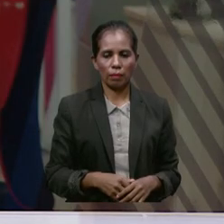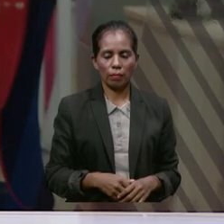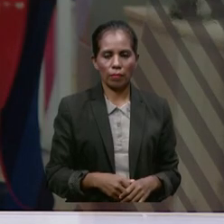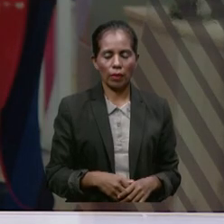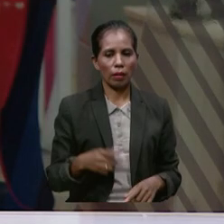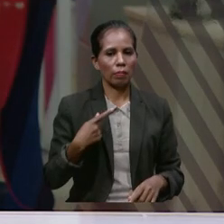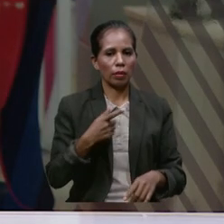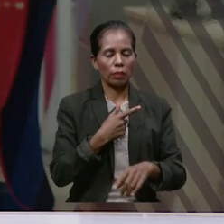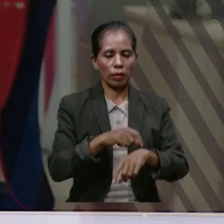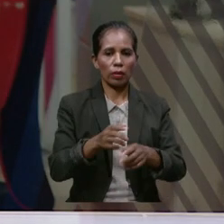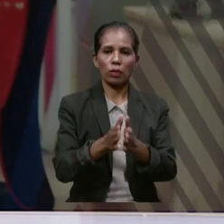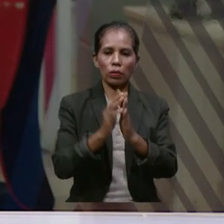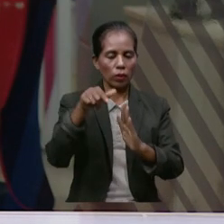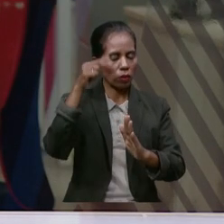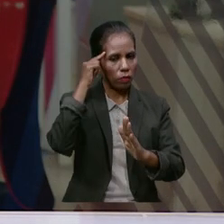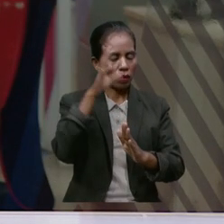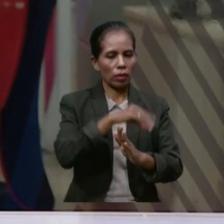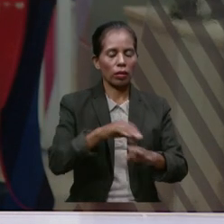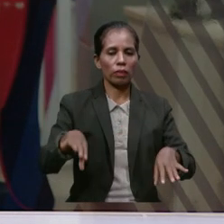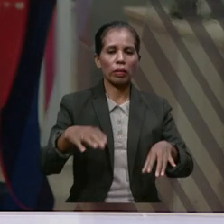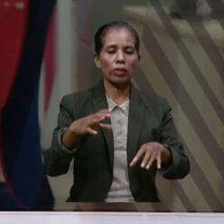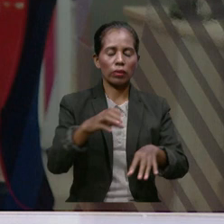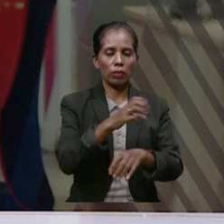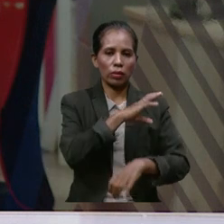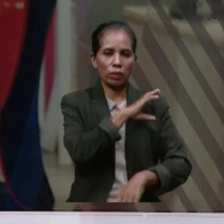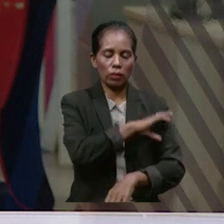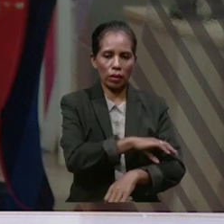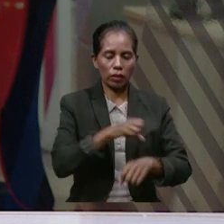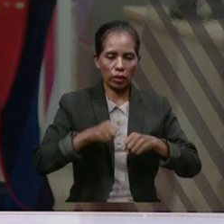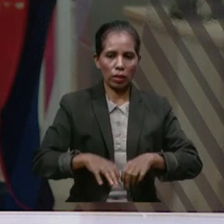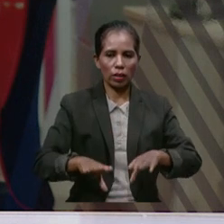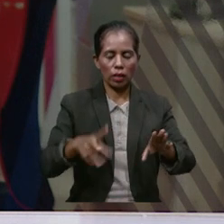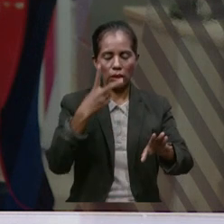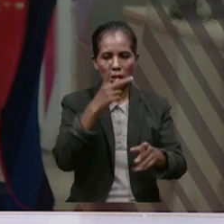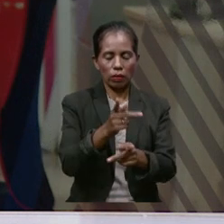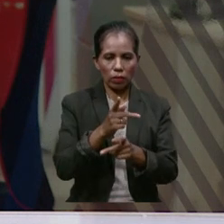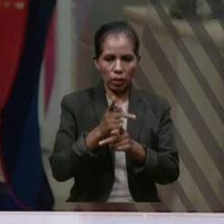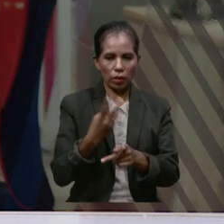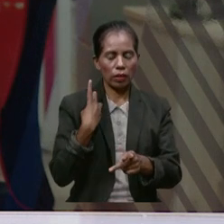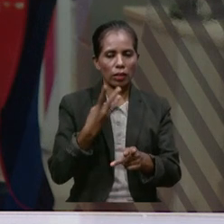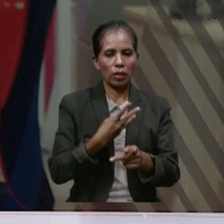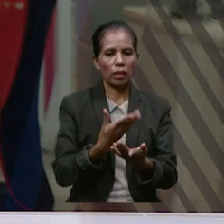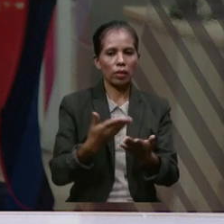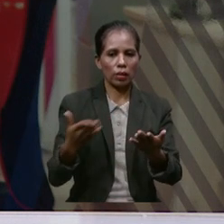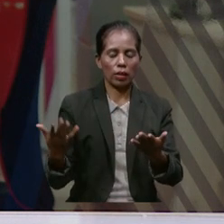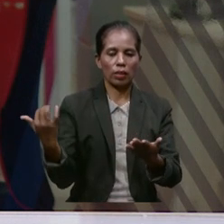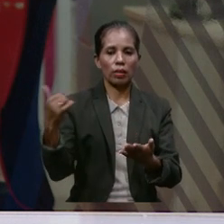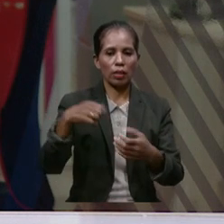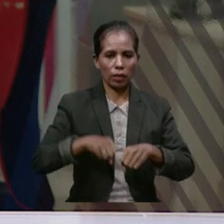Parlamento Nasional Husu Governo Reforça Segurança Marítima Rode Assegura Recursões e Atasi.